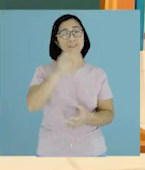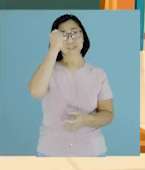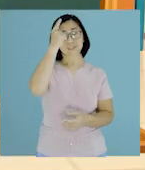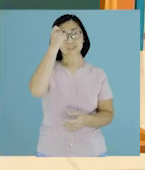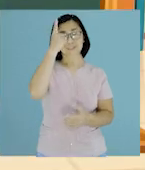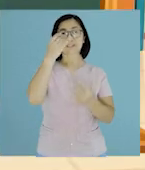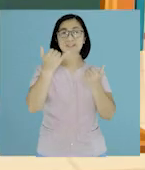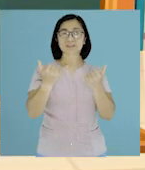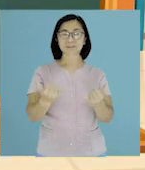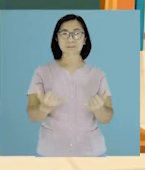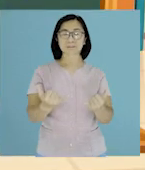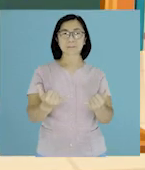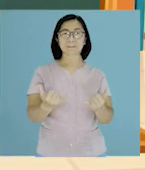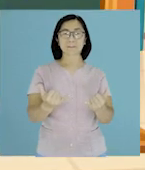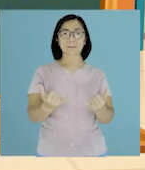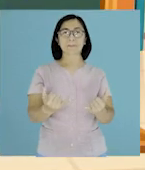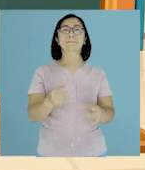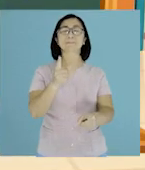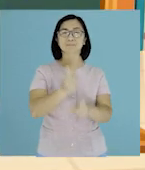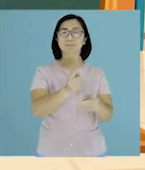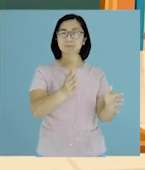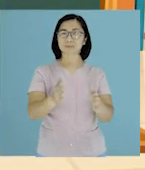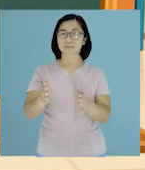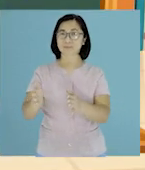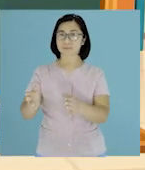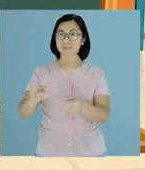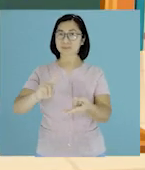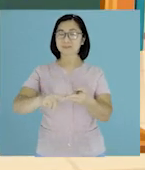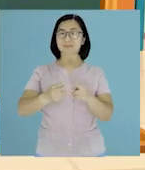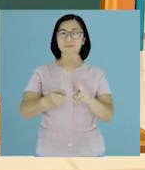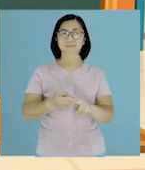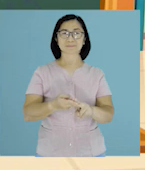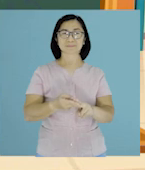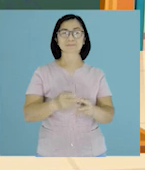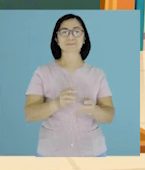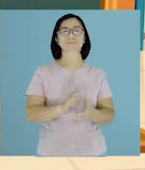Naintindihan nyo na ngayon ang tamang pagkakasunod-sunod ng mga numero.